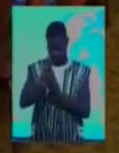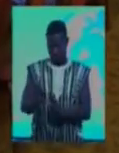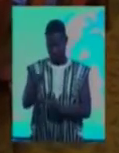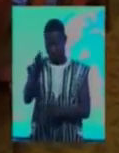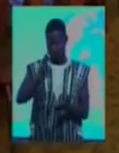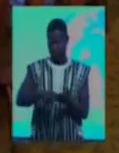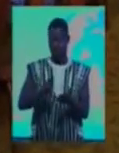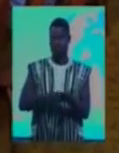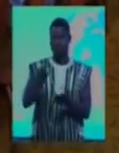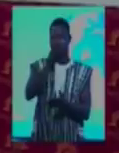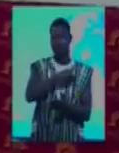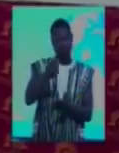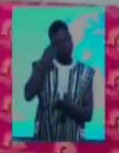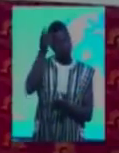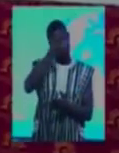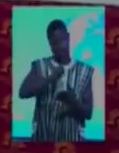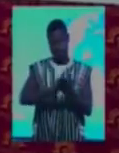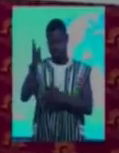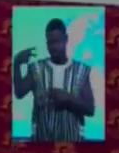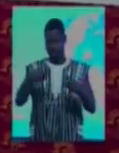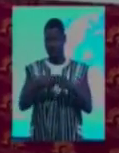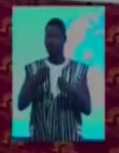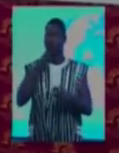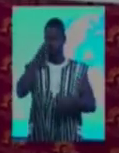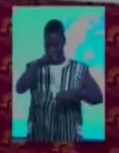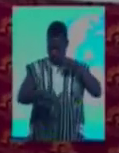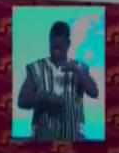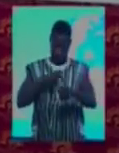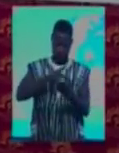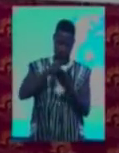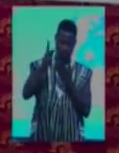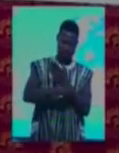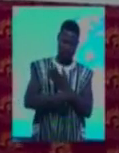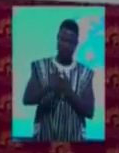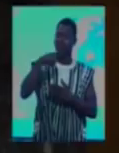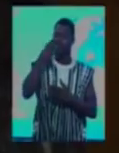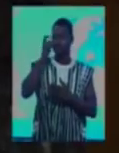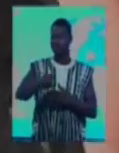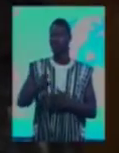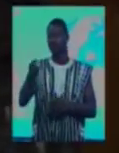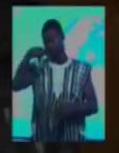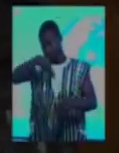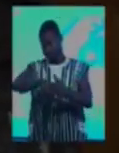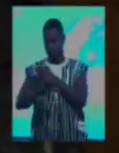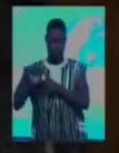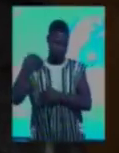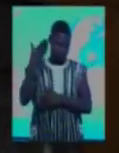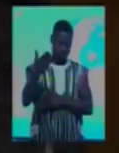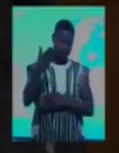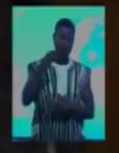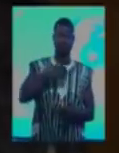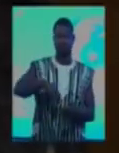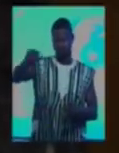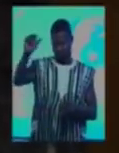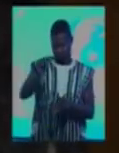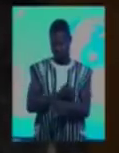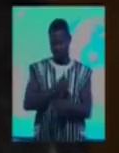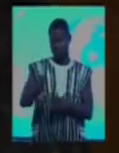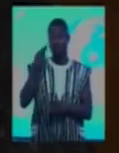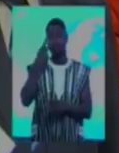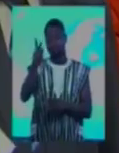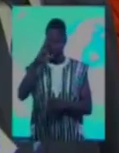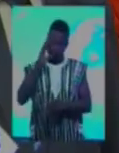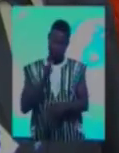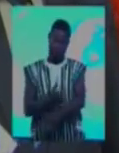À cette réunion, il est question d'examiner des projets de directive qui doivent entrer bientôt en vigueur. Compte tenu de l'évolution